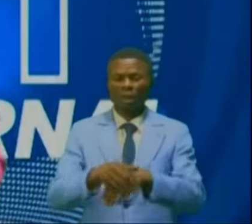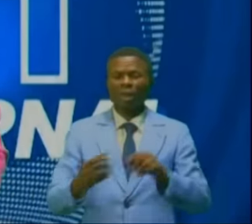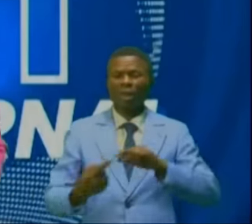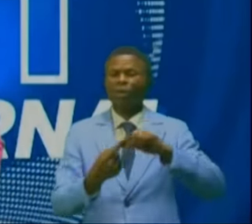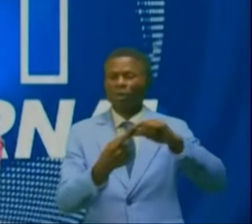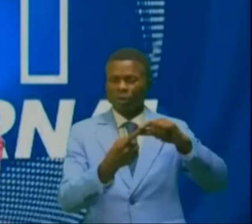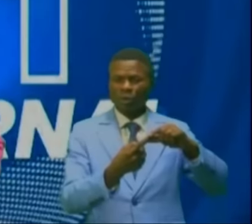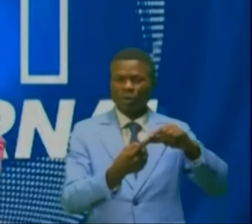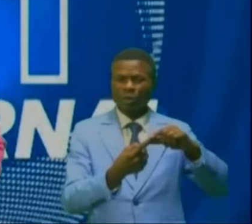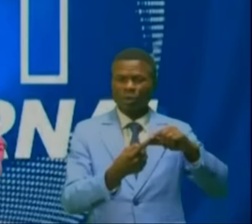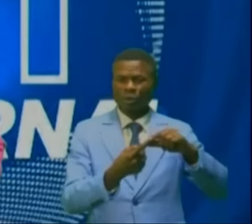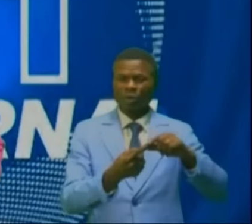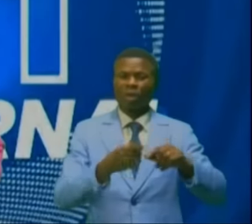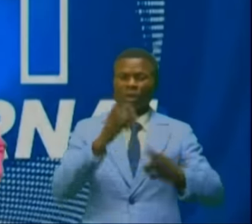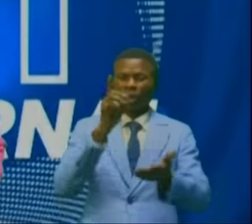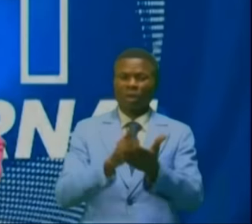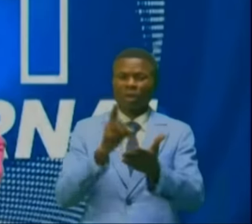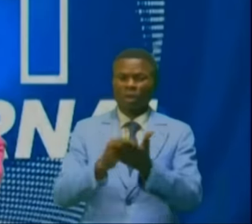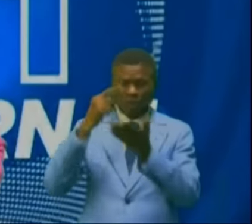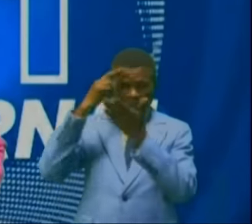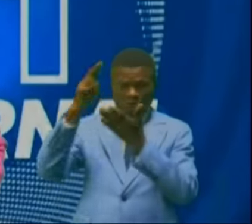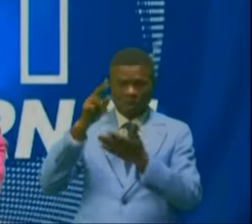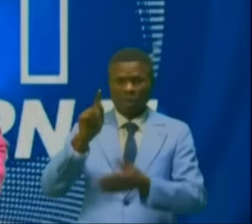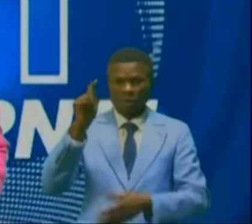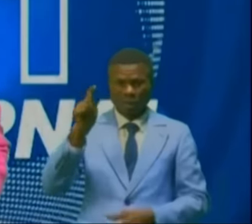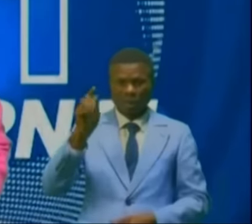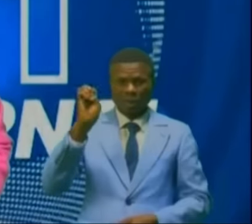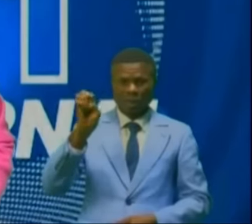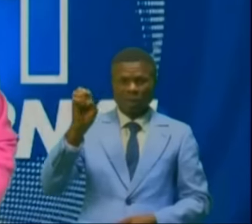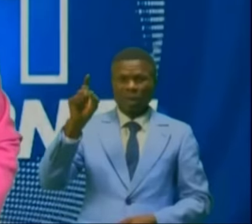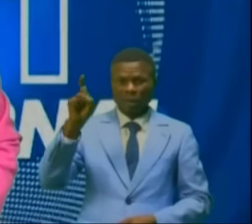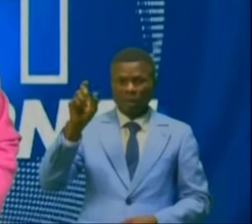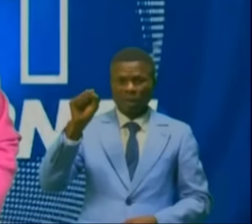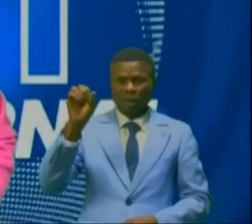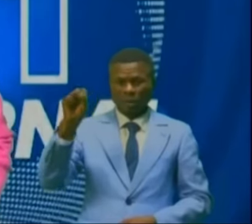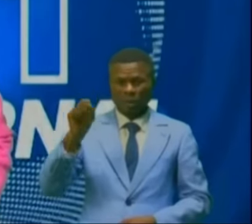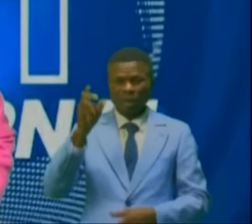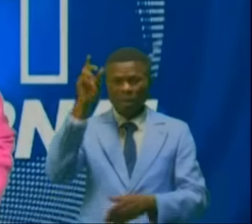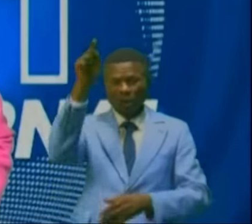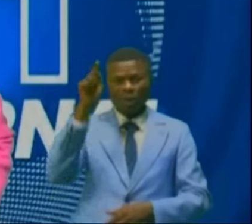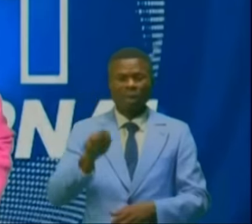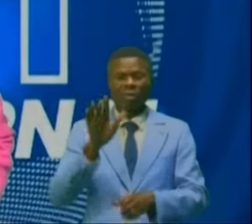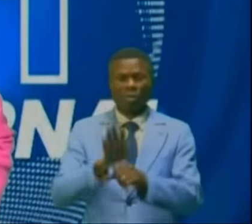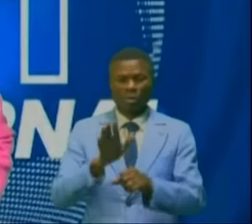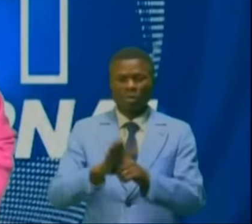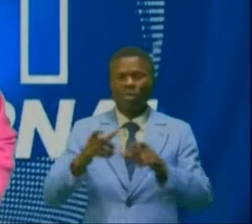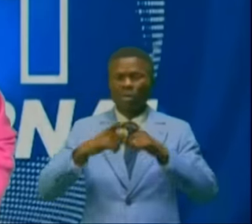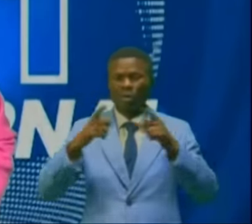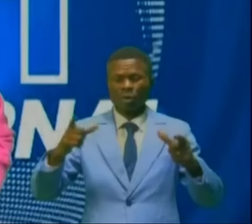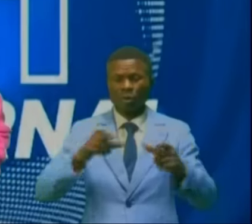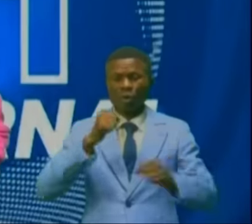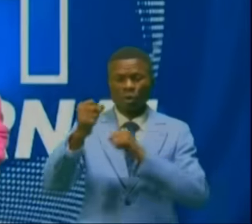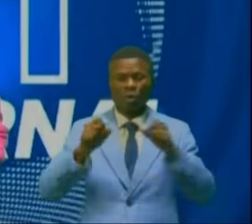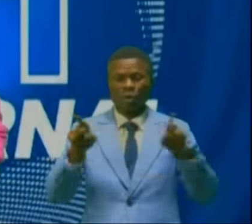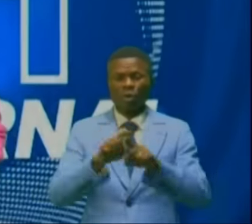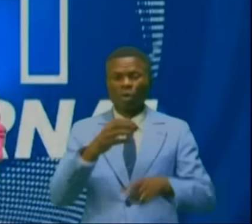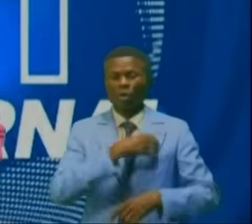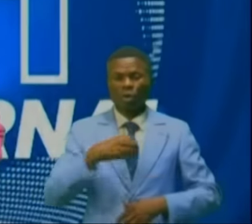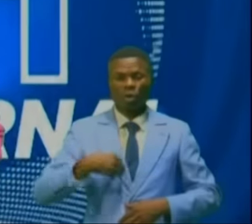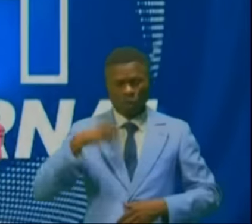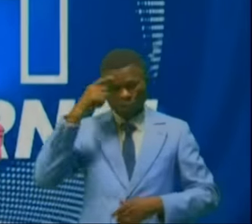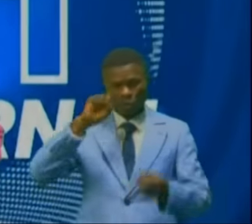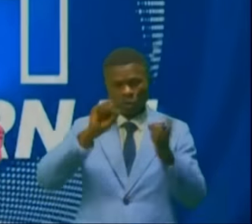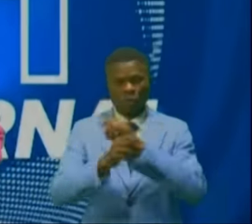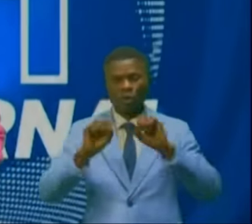exceptionnelle de la titrée, l'Université du Texas a sanctionné avec mention grande distinction sa lutte en tant que femme pour le